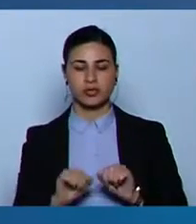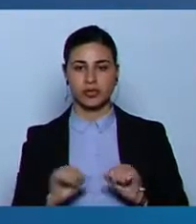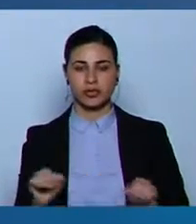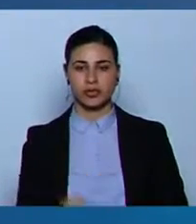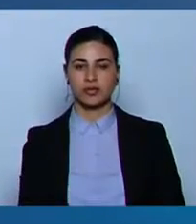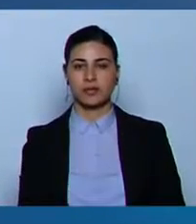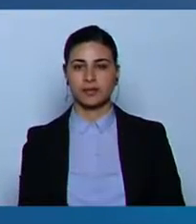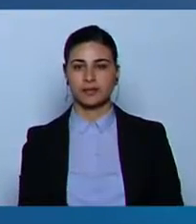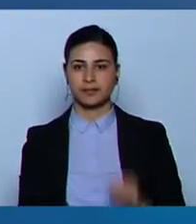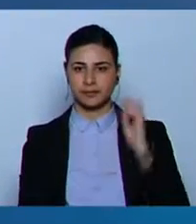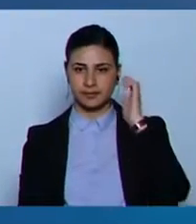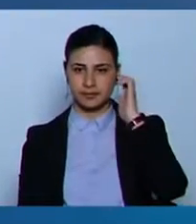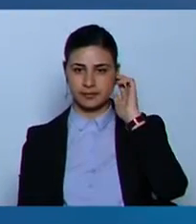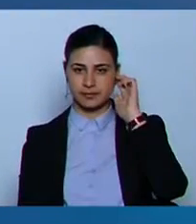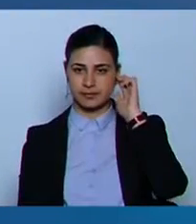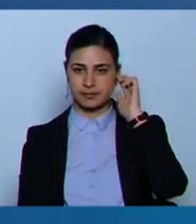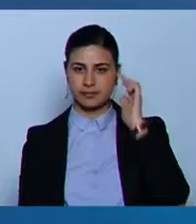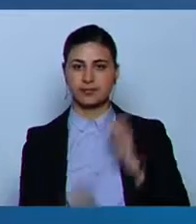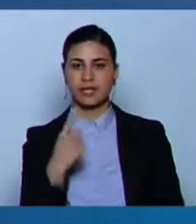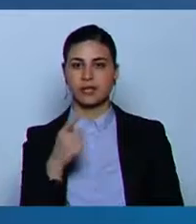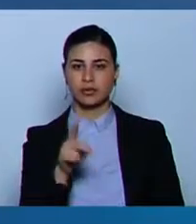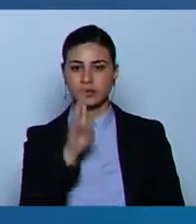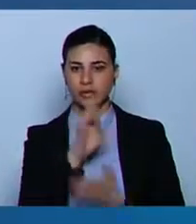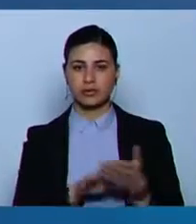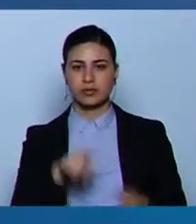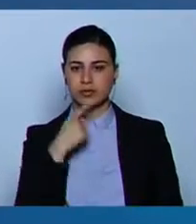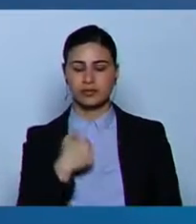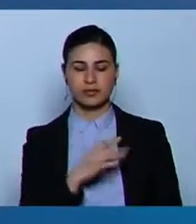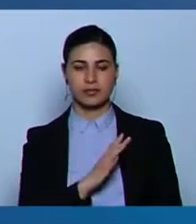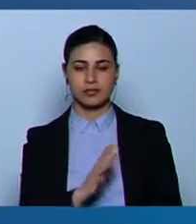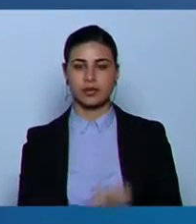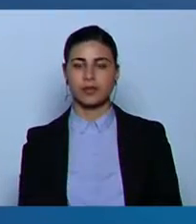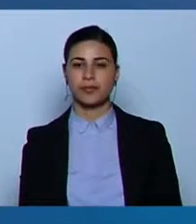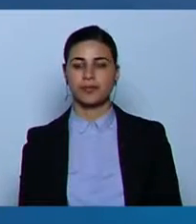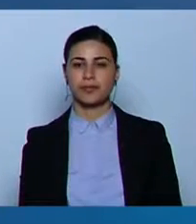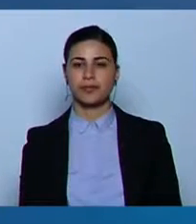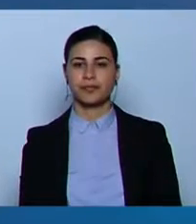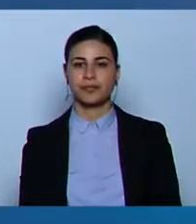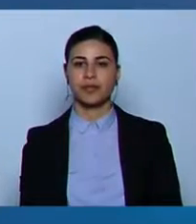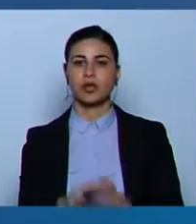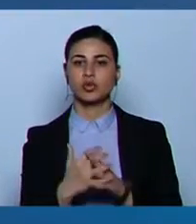და ერთი წუთით, ეს თქვენ ამბობთ, მაგას მე არ მითქვას. არ შეიძლება რომ სოფლებში